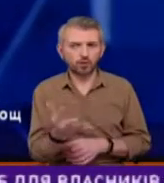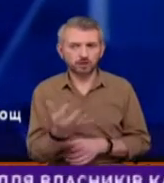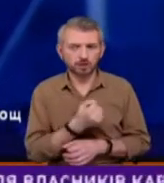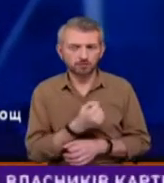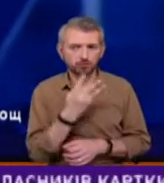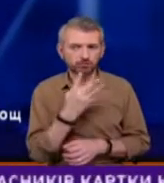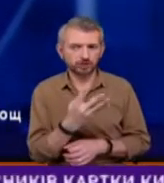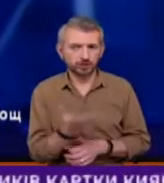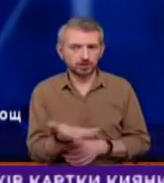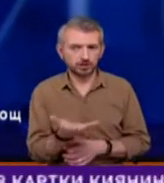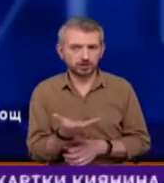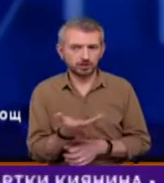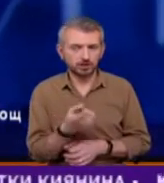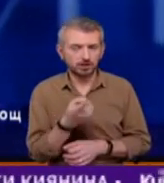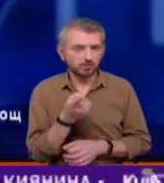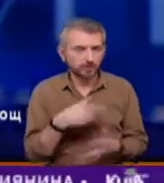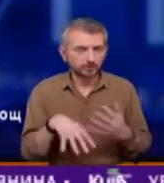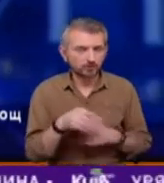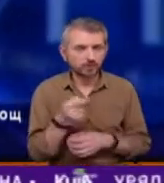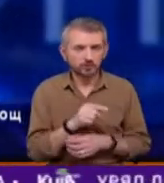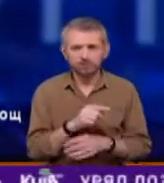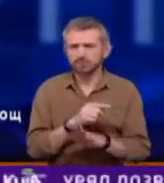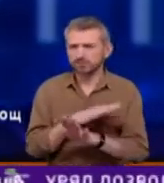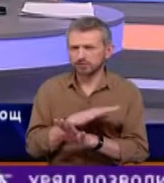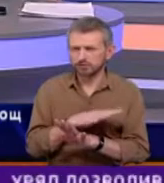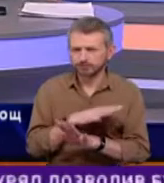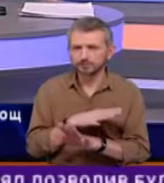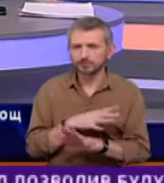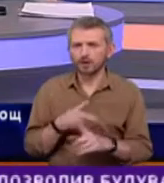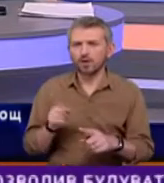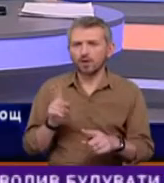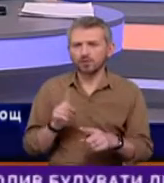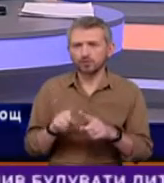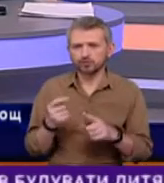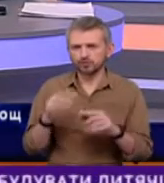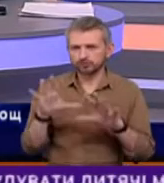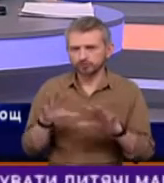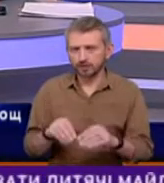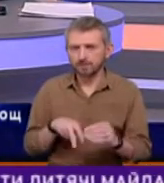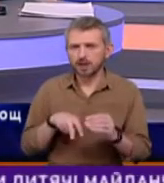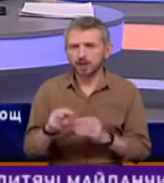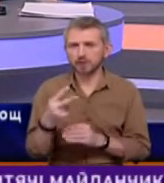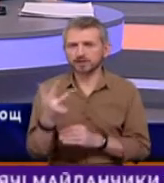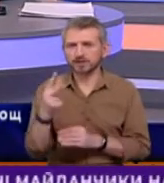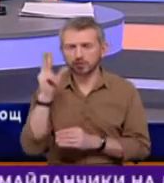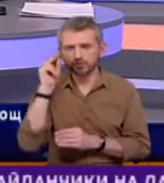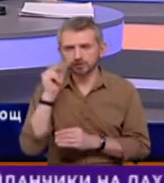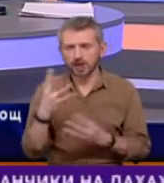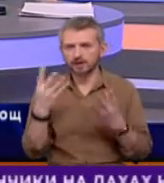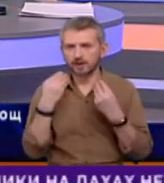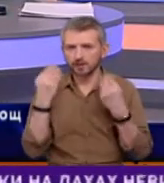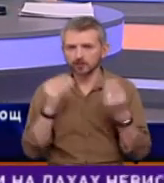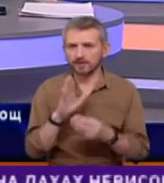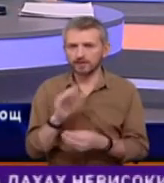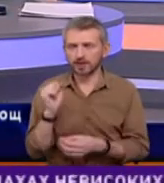отримали чотири. При всьому при тому. То, щоб трошечки цей накал зняти, значить, паралельно, 23 числа, на день народження